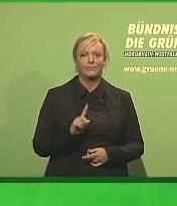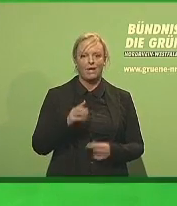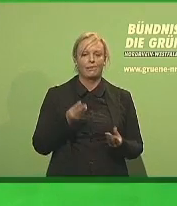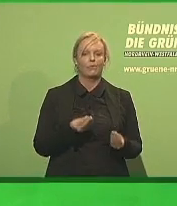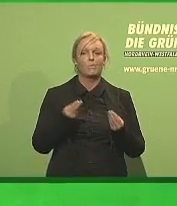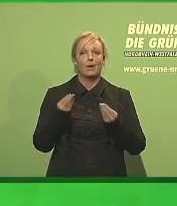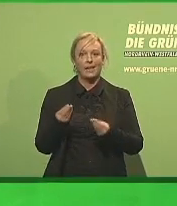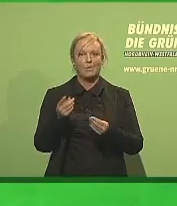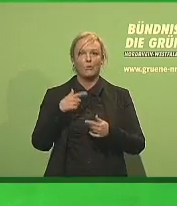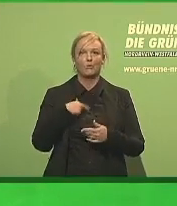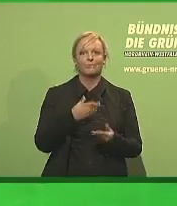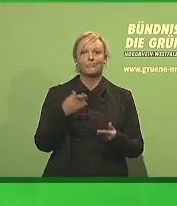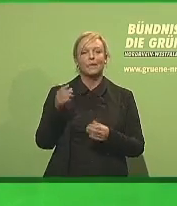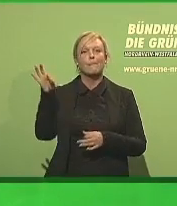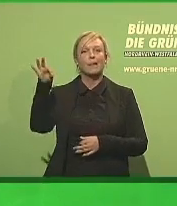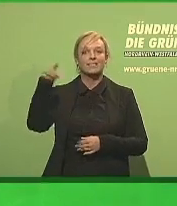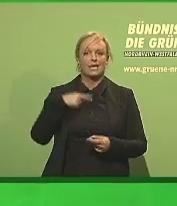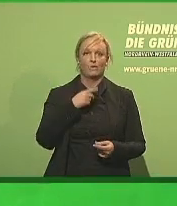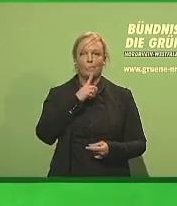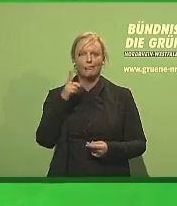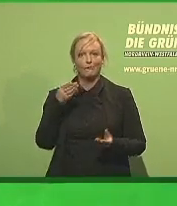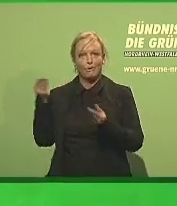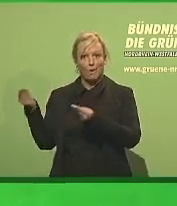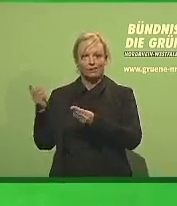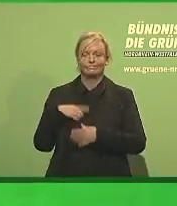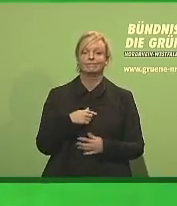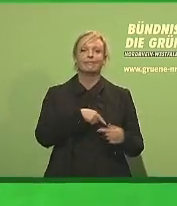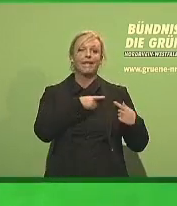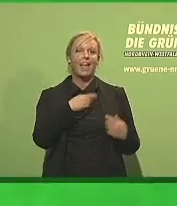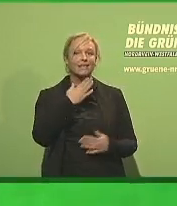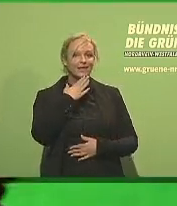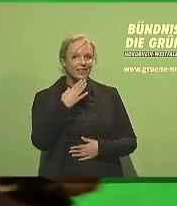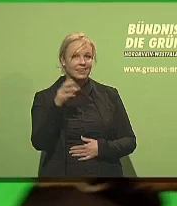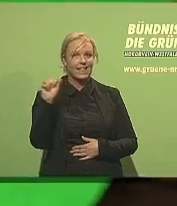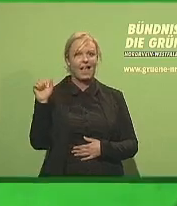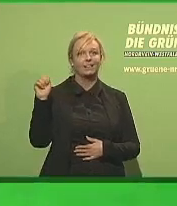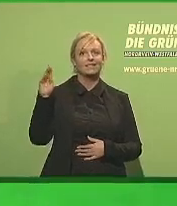somit erstmal wieder ans Präsidium. Herzlichen Dank, Sabine.